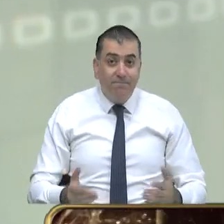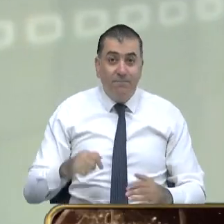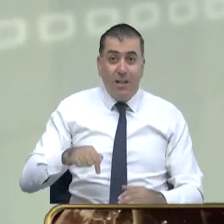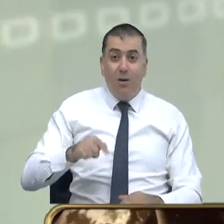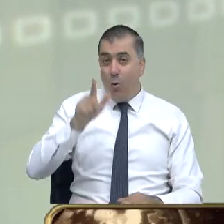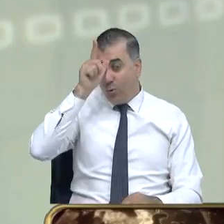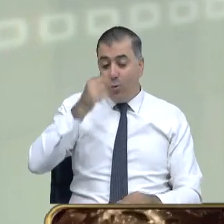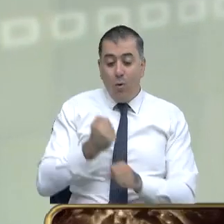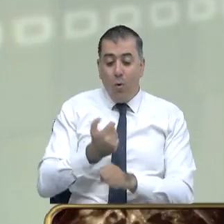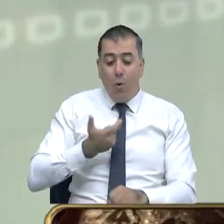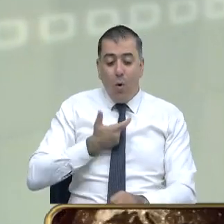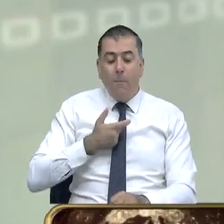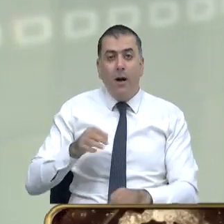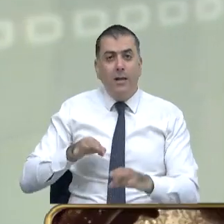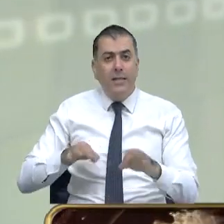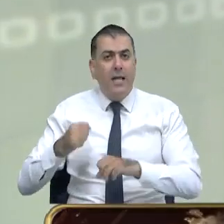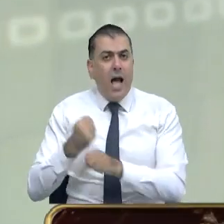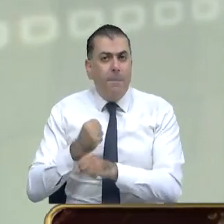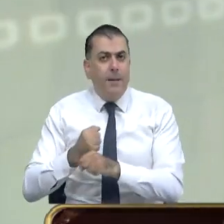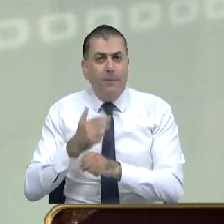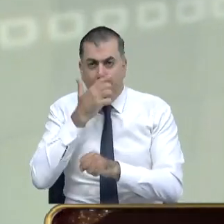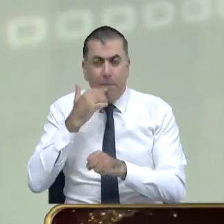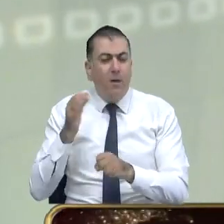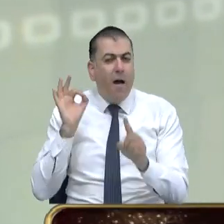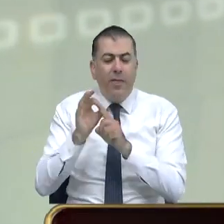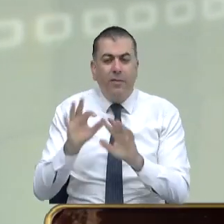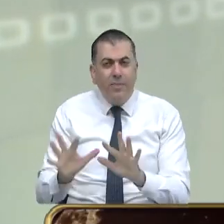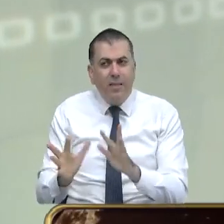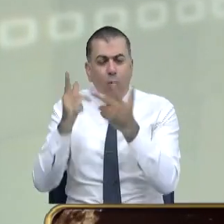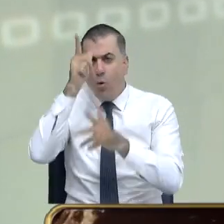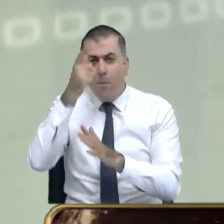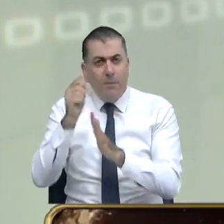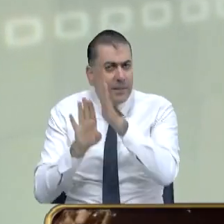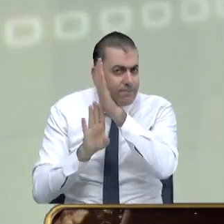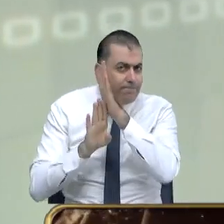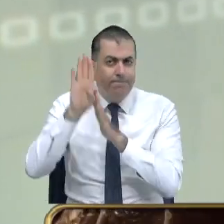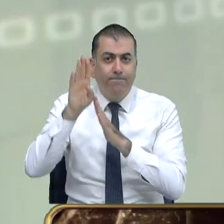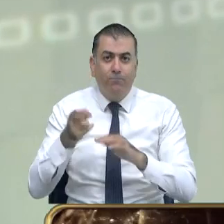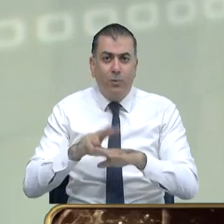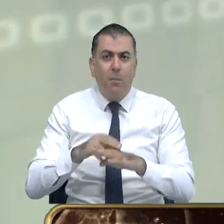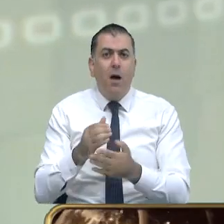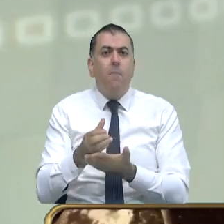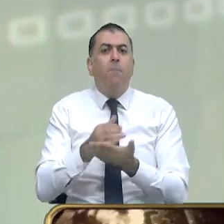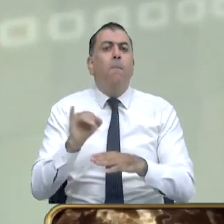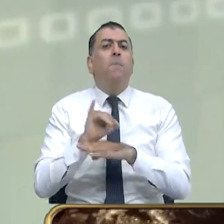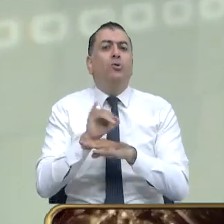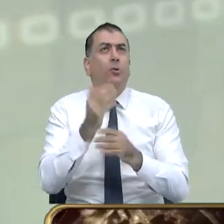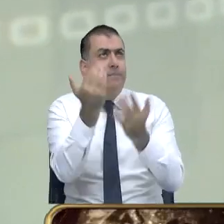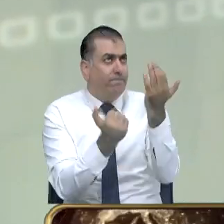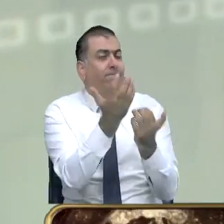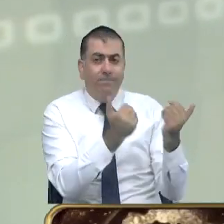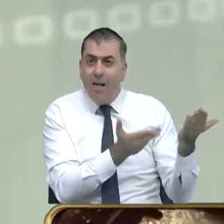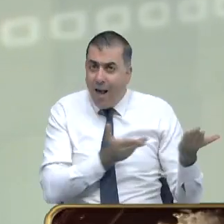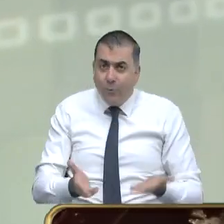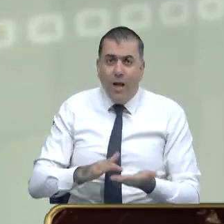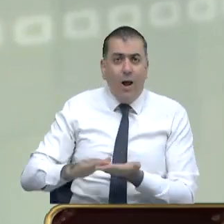للاجراءات الحكوميه المتبعه التي من شانها النهوض بالاقتصاد والاهتمام بموضوع الاستثمار لافتا الى